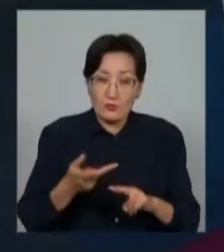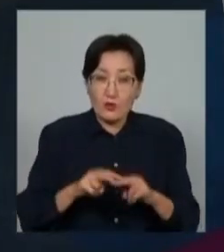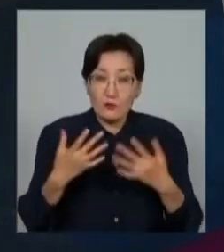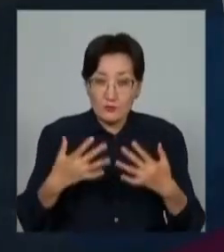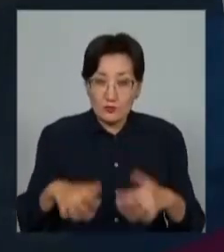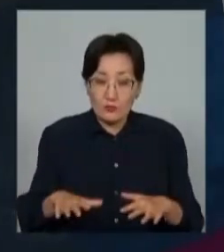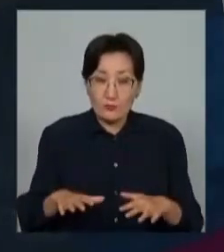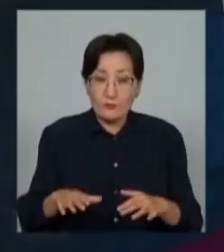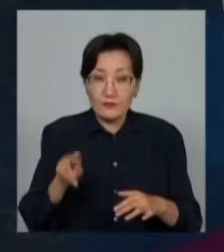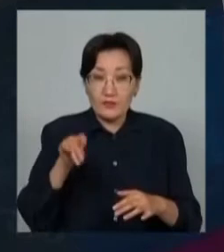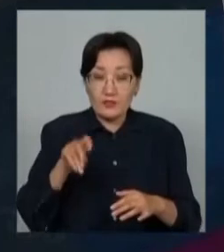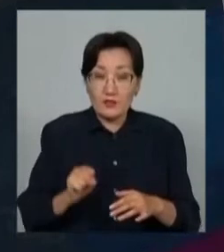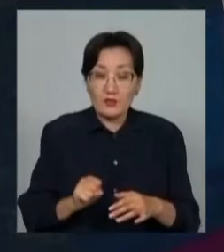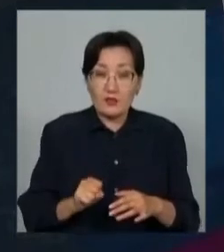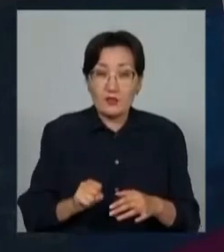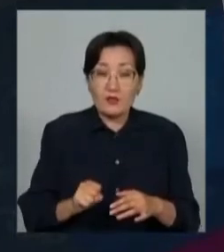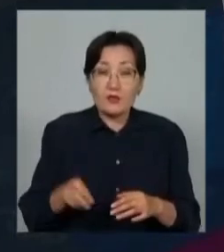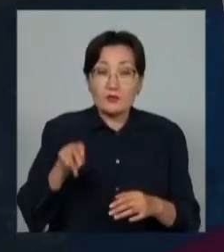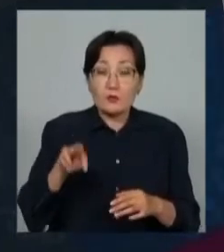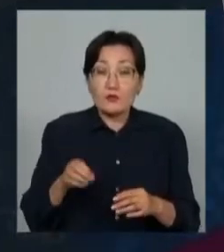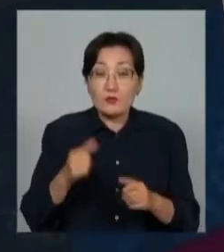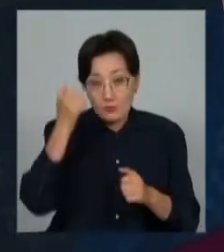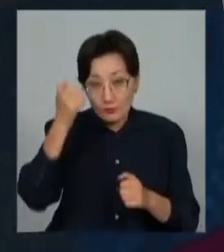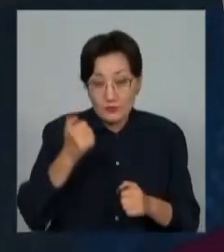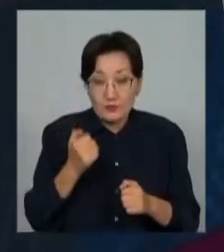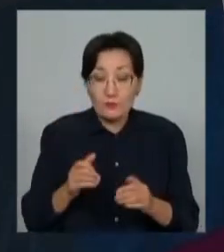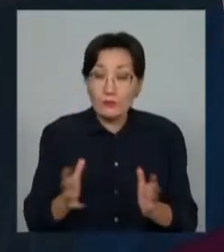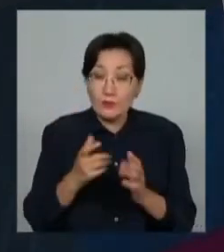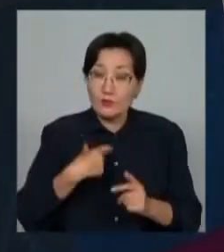у меня все. Дина. Дамир, спасибо за этот репортаж. Береги себя, пожалуйста.